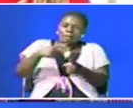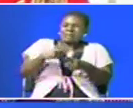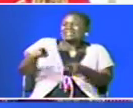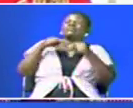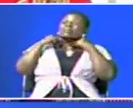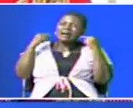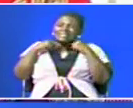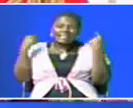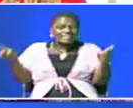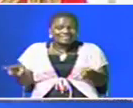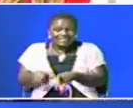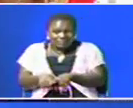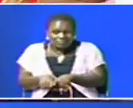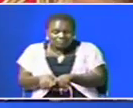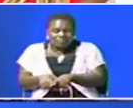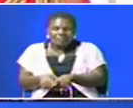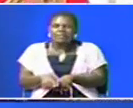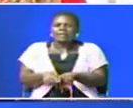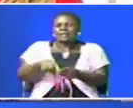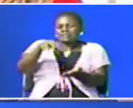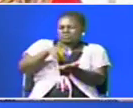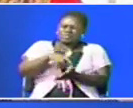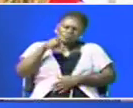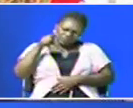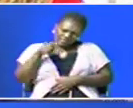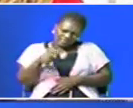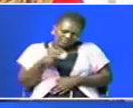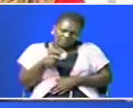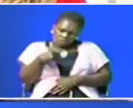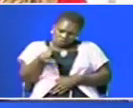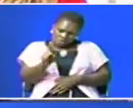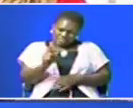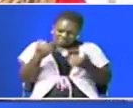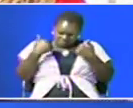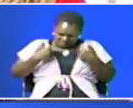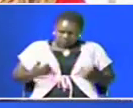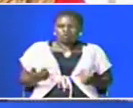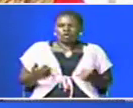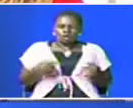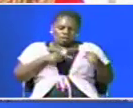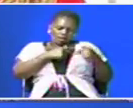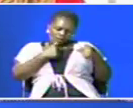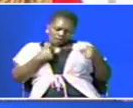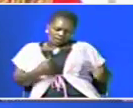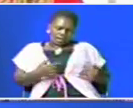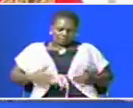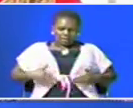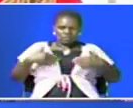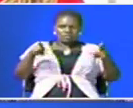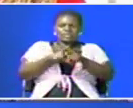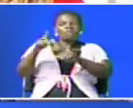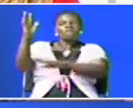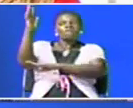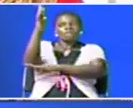alikuwa mchungaji bali. Sasa visa kama hivi, wewe mwenyewe, maanake siku zote roho ya binadamu ni kama